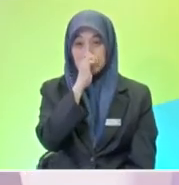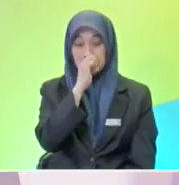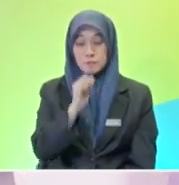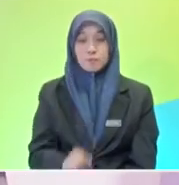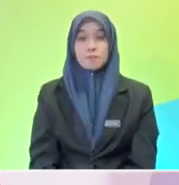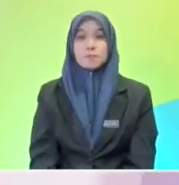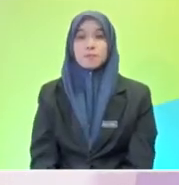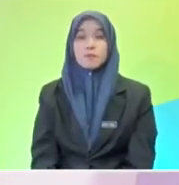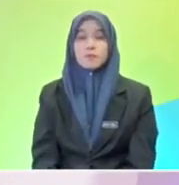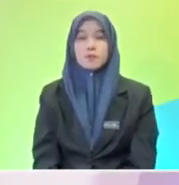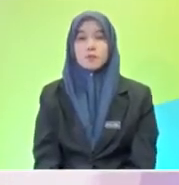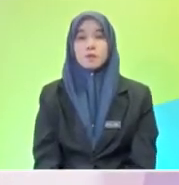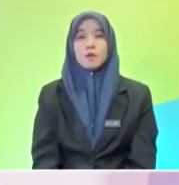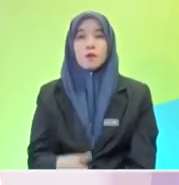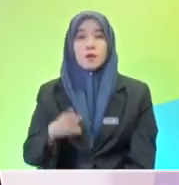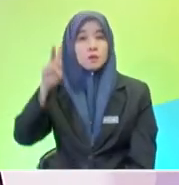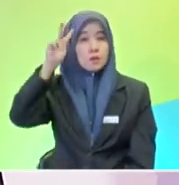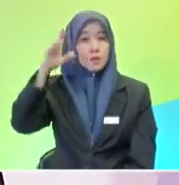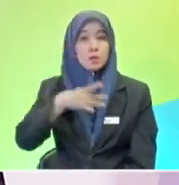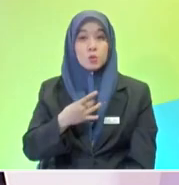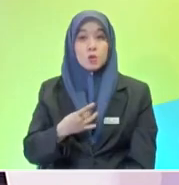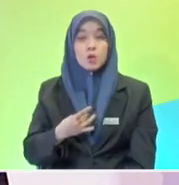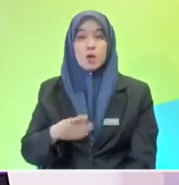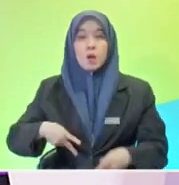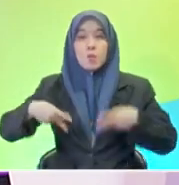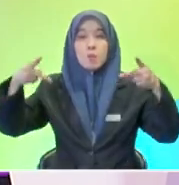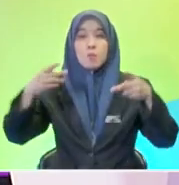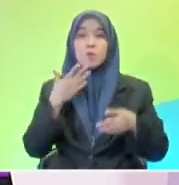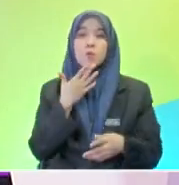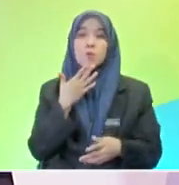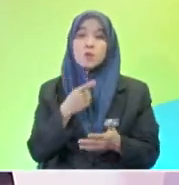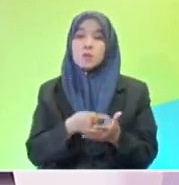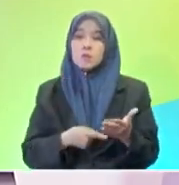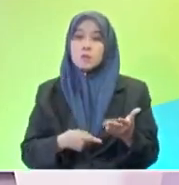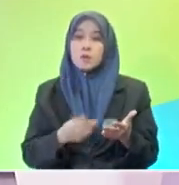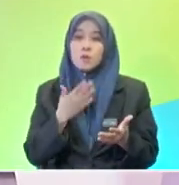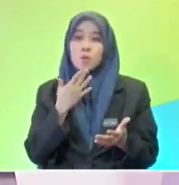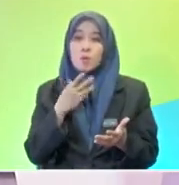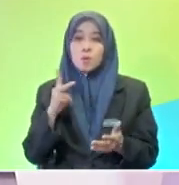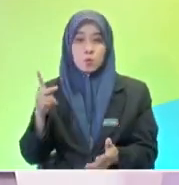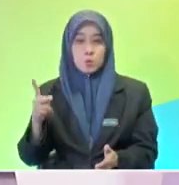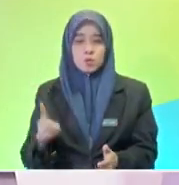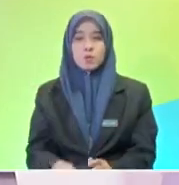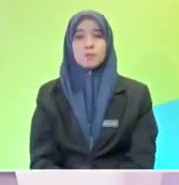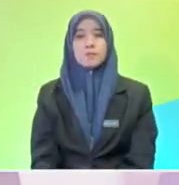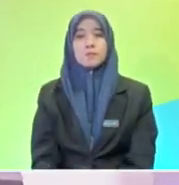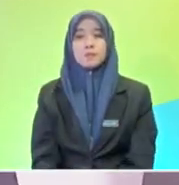Abang ke Pasu warna apa kita tengok macamam warna kuning Oke boleh warnakan warna